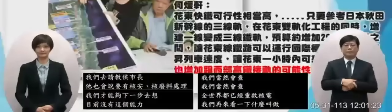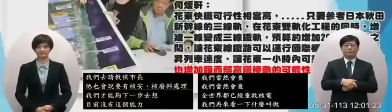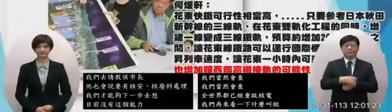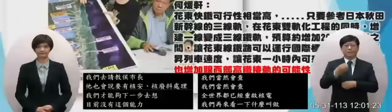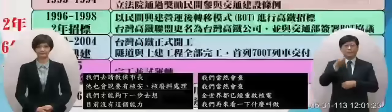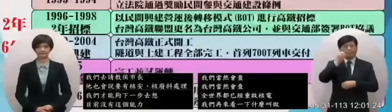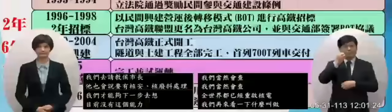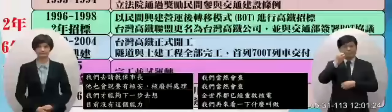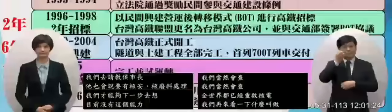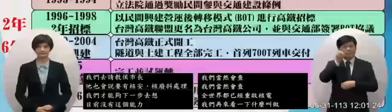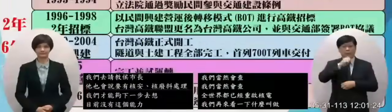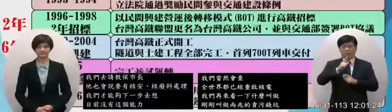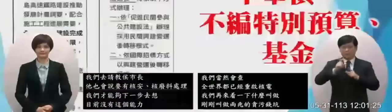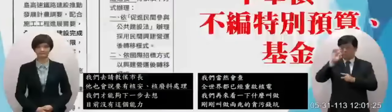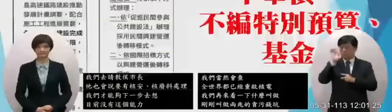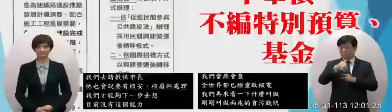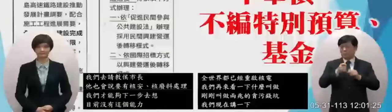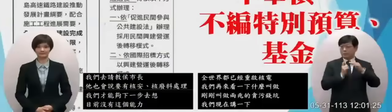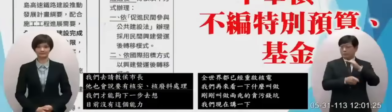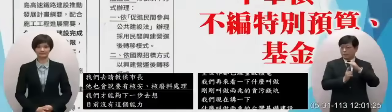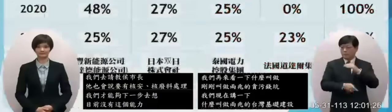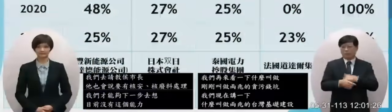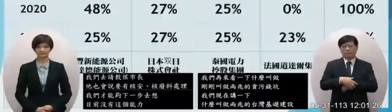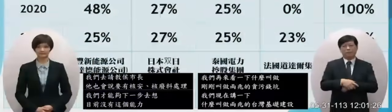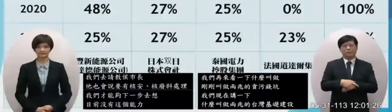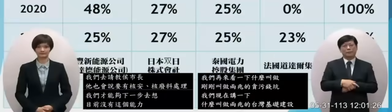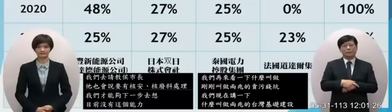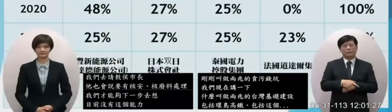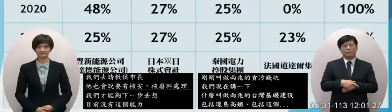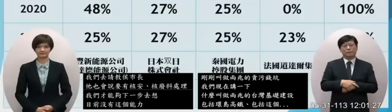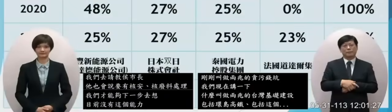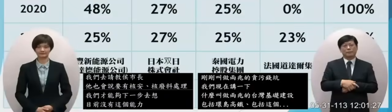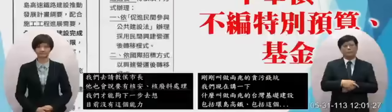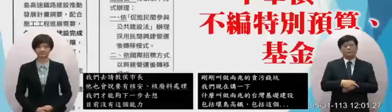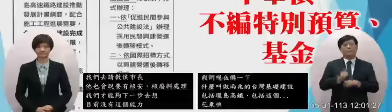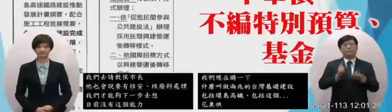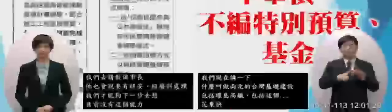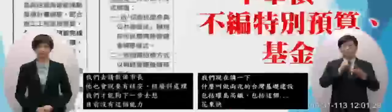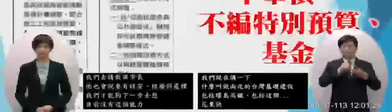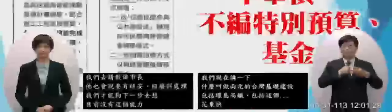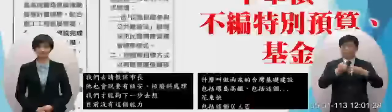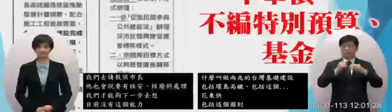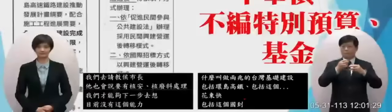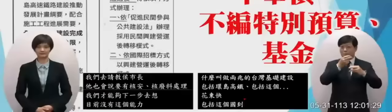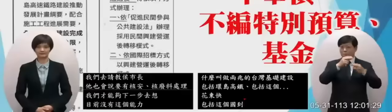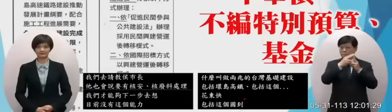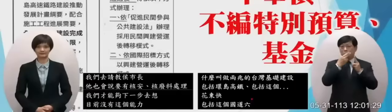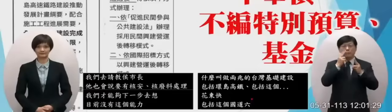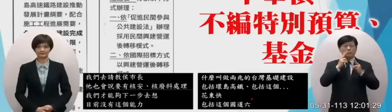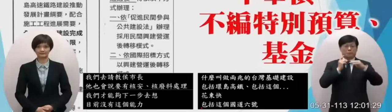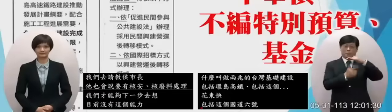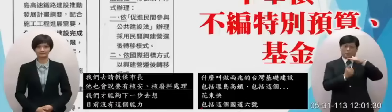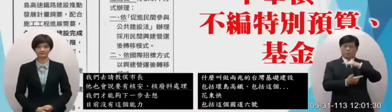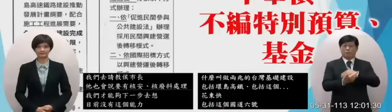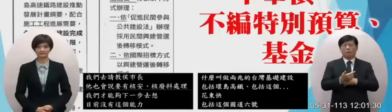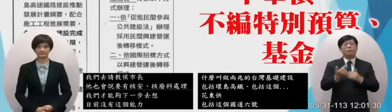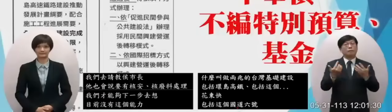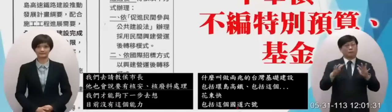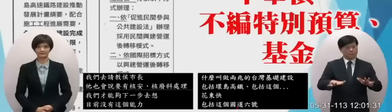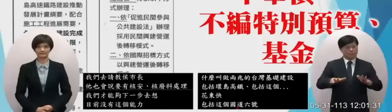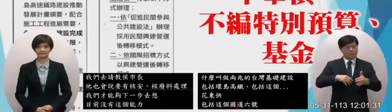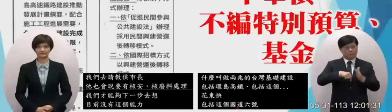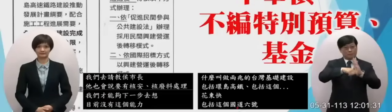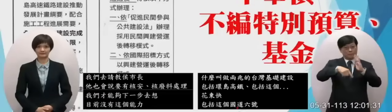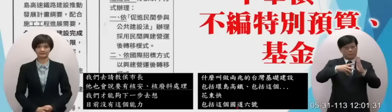花东快，包括这个国道6号。我们现在在这里啊，跟院